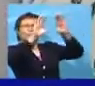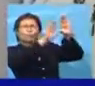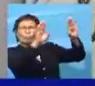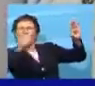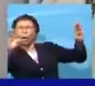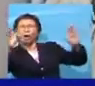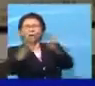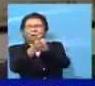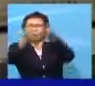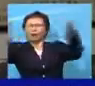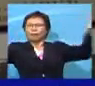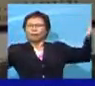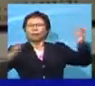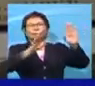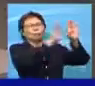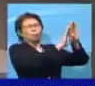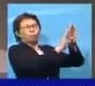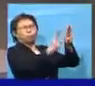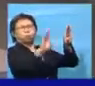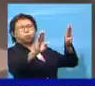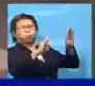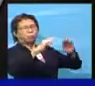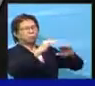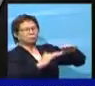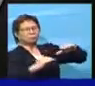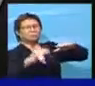dipaparkan di sepanjang dinding tingkat satu ini.